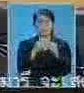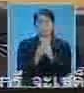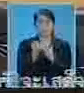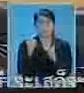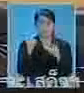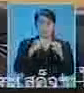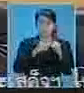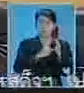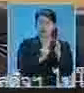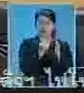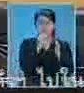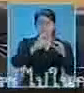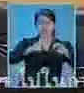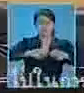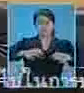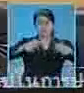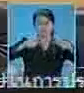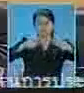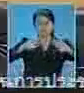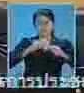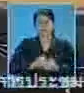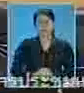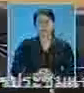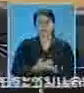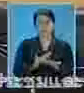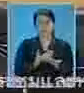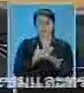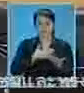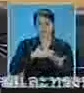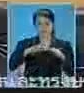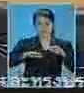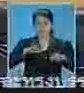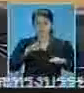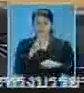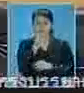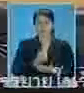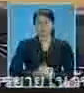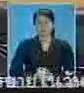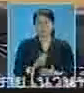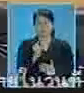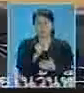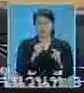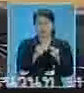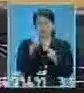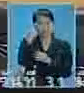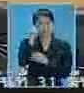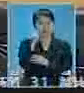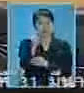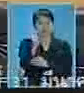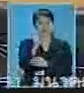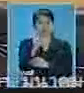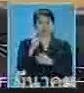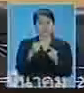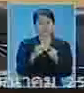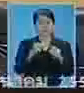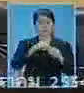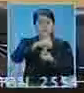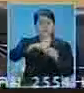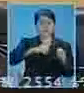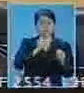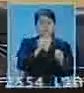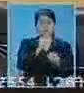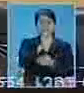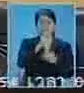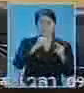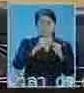การเป็นรัฐบาลของเราถ้าเปรียบเทียบให้ชัดนะครับขอให้ถึงวิกฤตที่ญี่ปุ่นณ